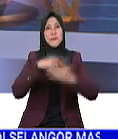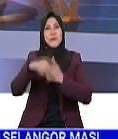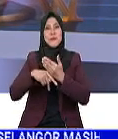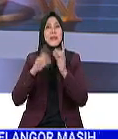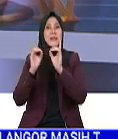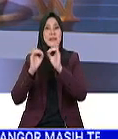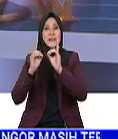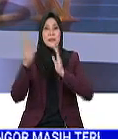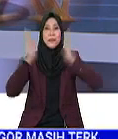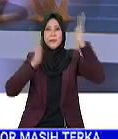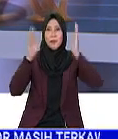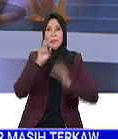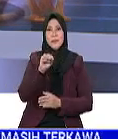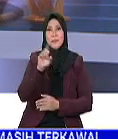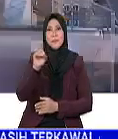diketahui